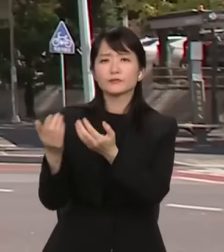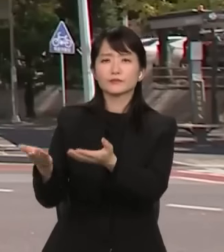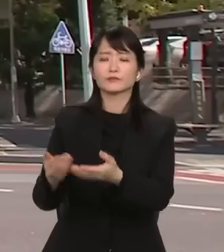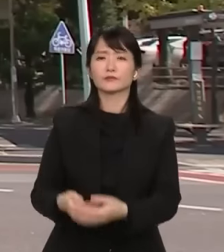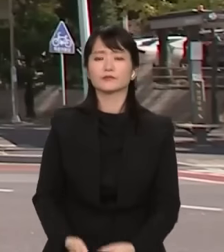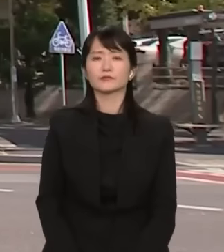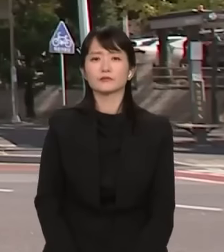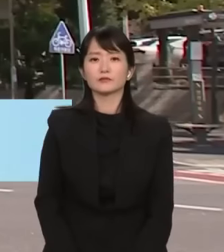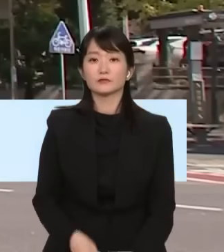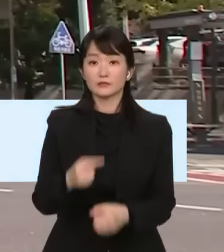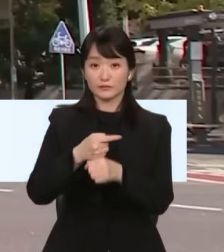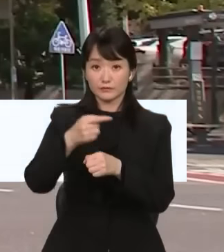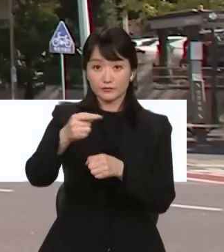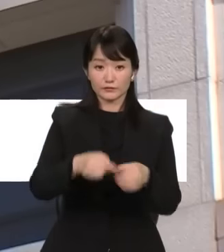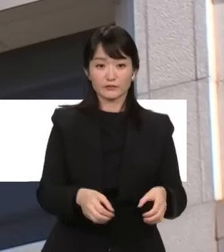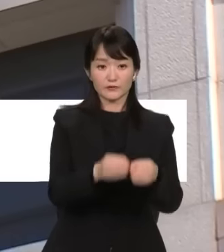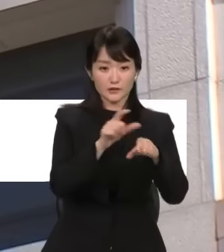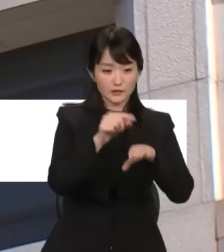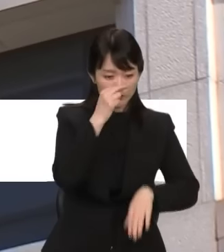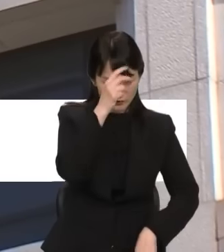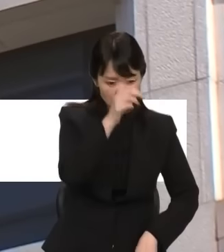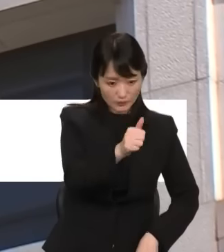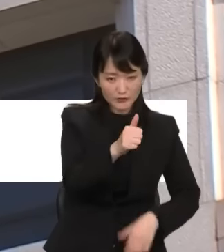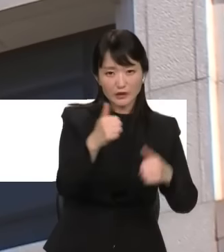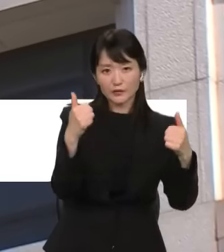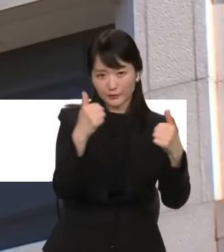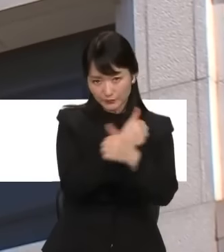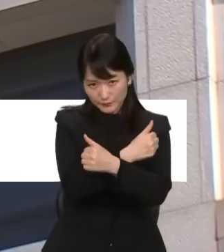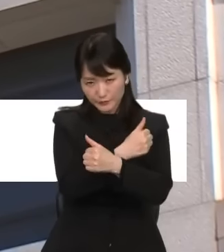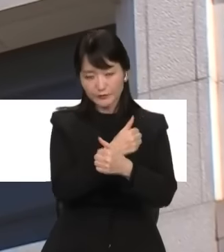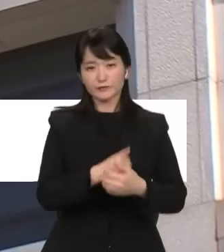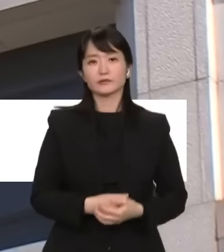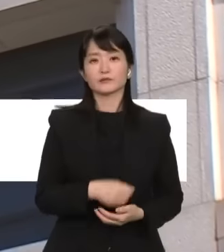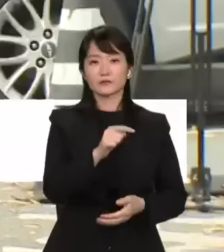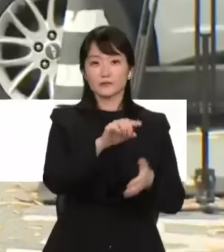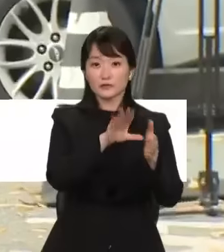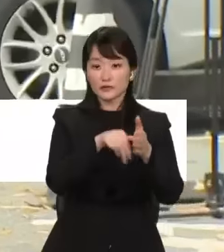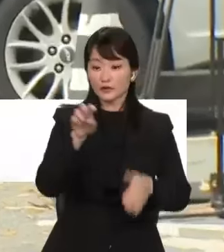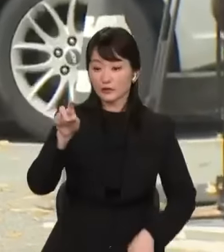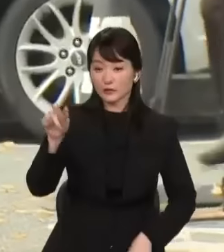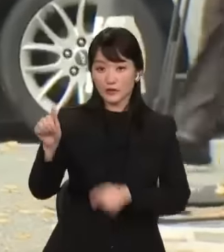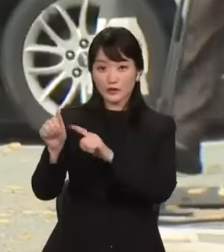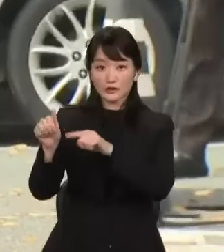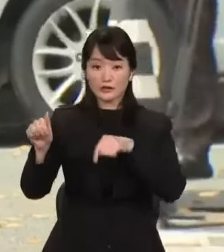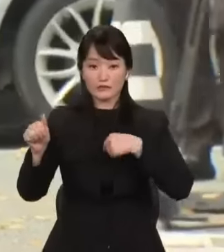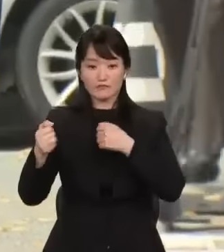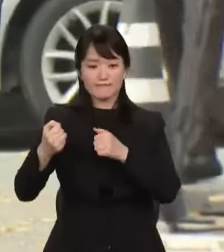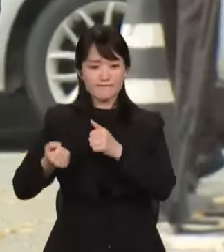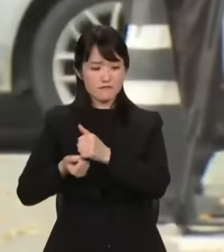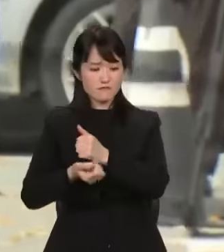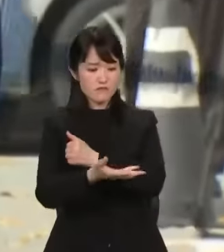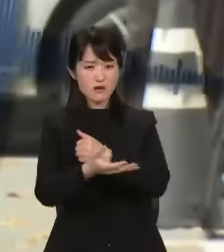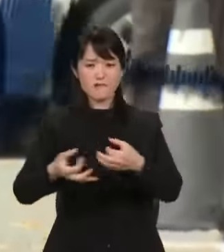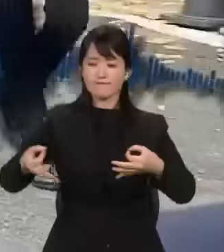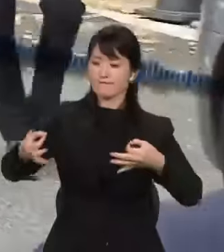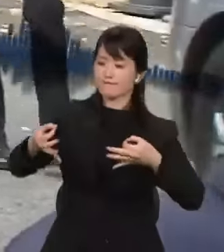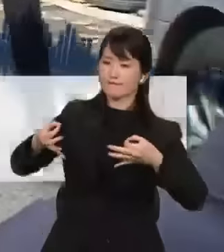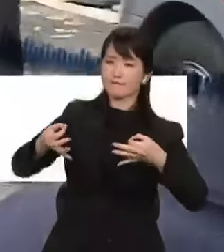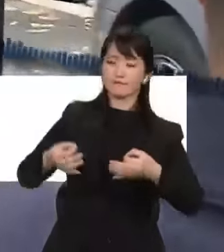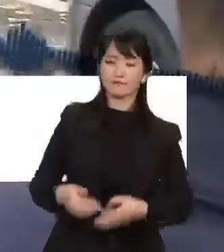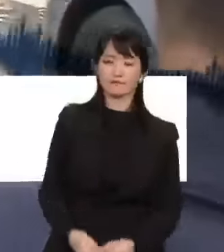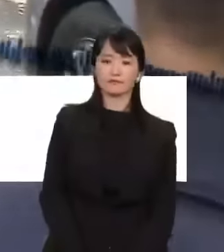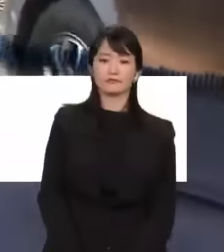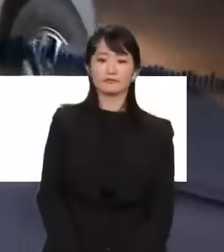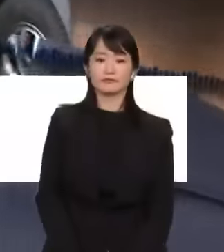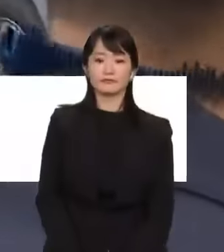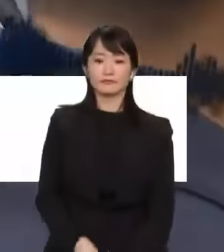1년 뒤 창원지검장은 다른 사람으로 교체되는데 이때도 명 씨는 자신의 영향력을 과시합니다. 그 여자는 입을